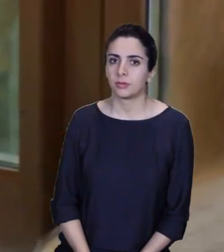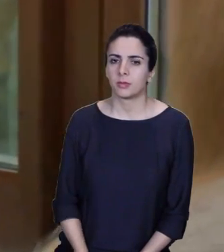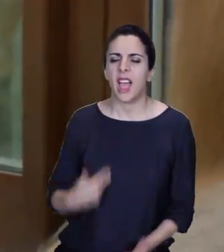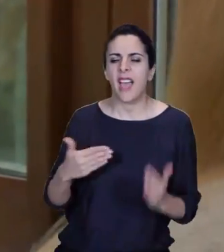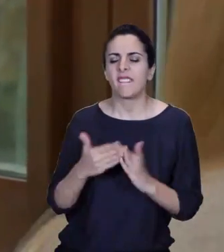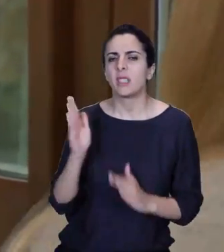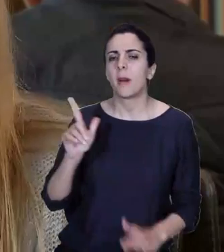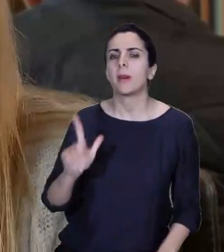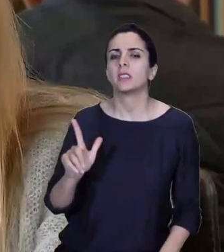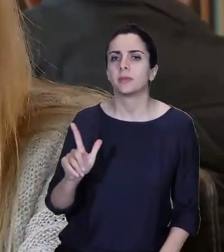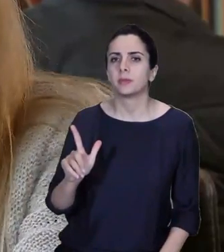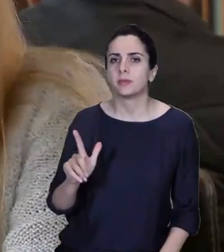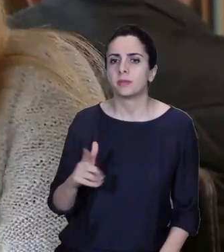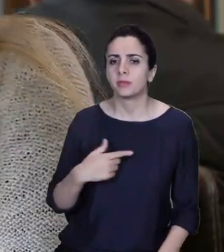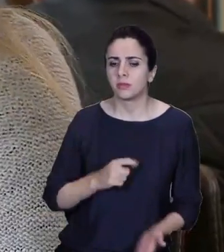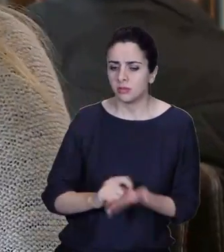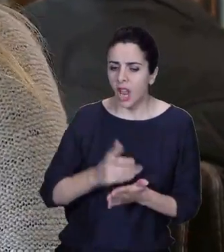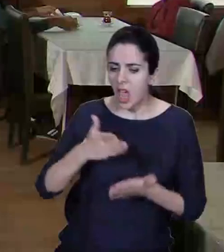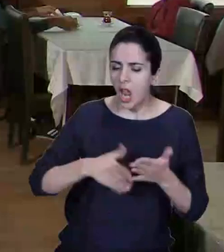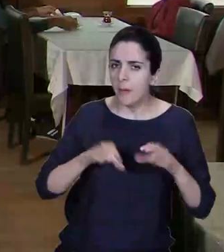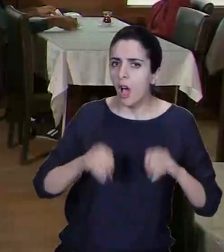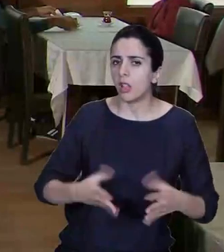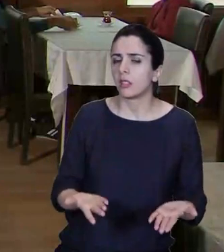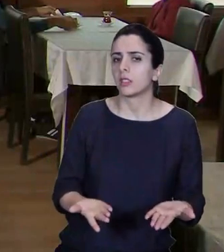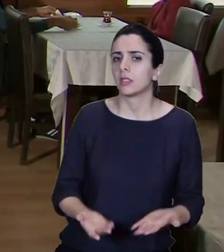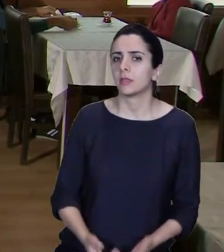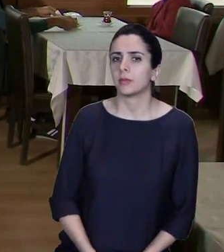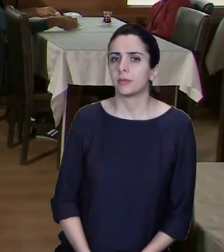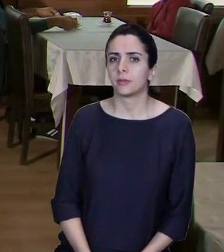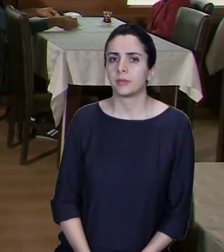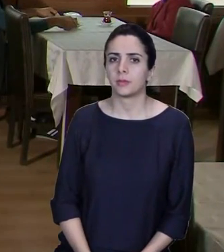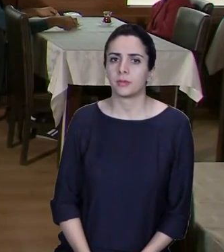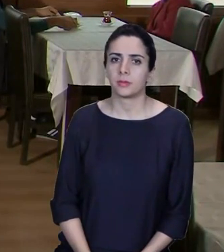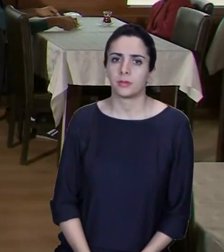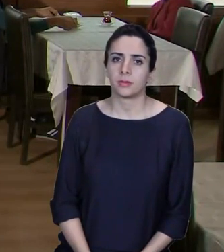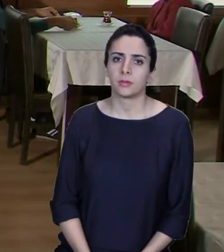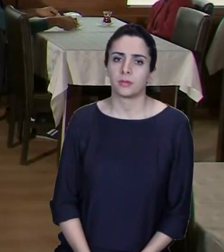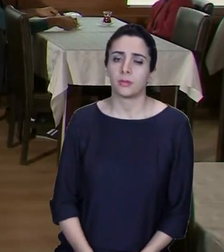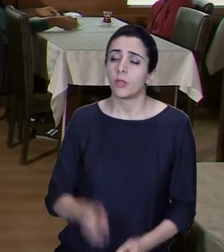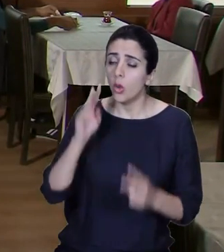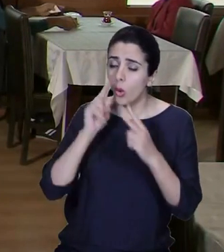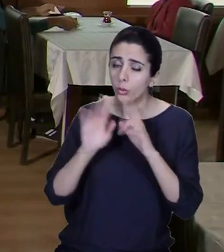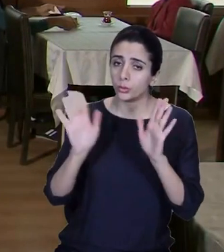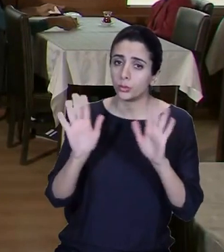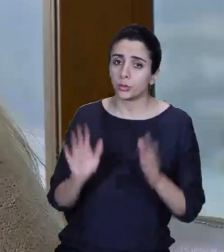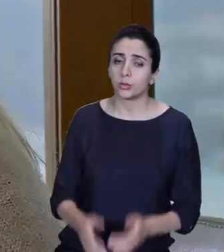Benim eve gitmem lazım. Testi de yarım bıraktım zaten. Kot montuyla çantasını aldı. Görüşürüz.